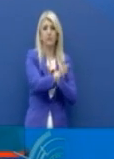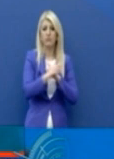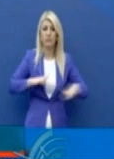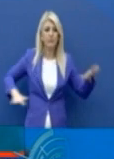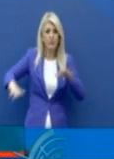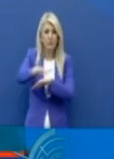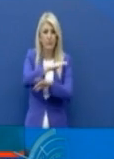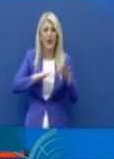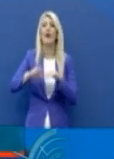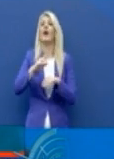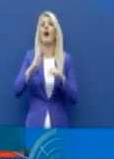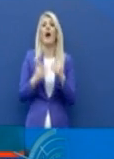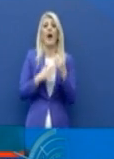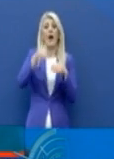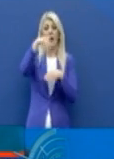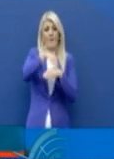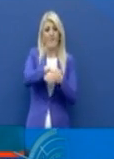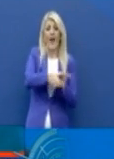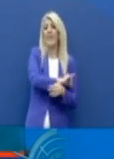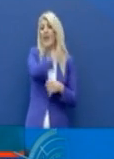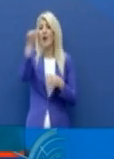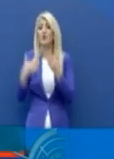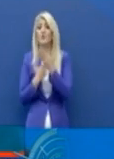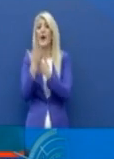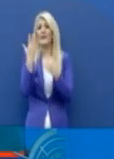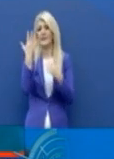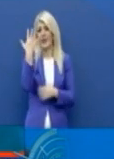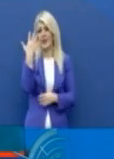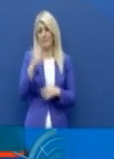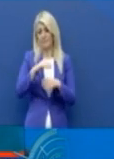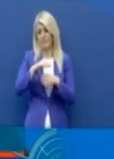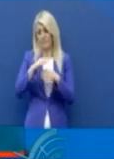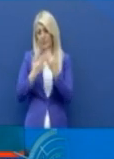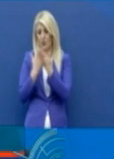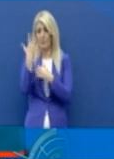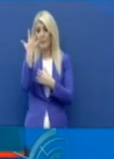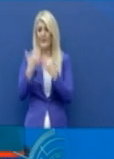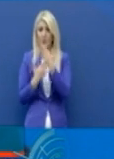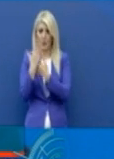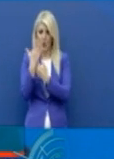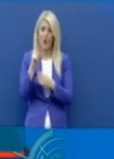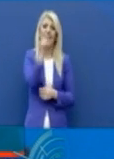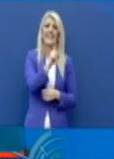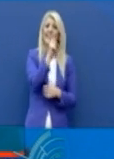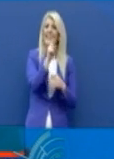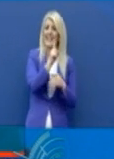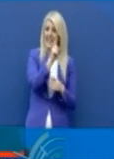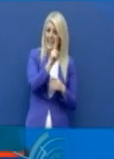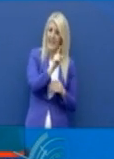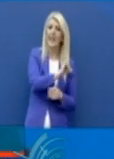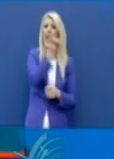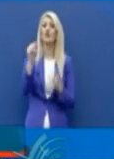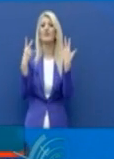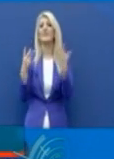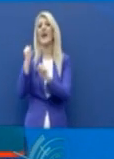5 το πρωί, καθ' όλη τη διάρκεια της περίοδου από την Κυριακή 13 Δεκεμβρίου 2020 μέχρι τις 7 Ιανουαρίου